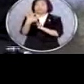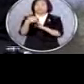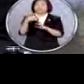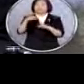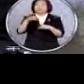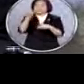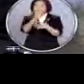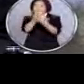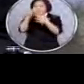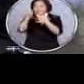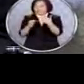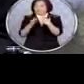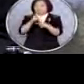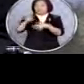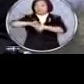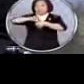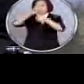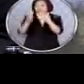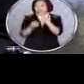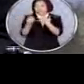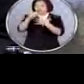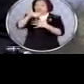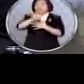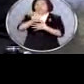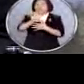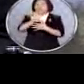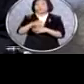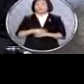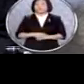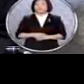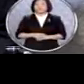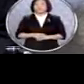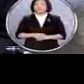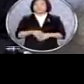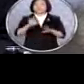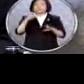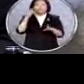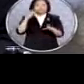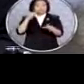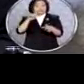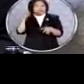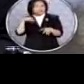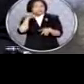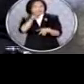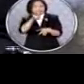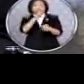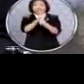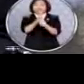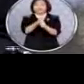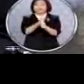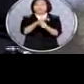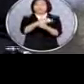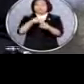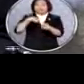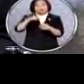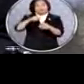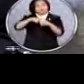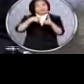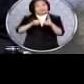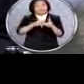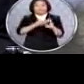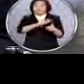够一次提高。这些都是看得出来，有一些人你给他工作，他也没有办法提高收入，因为他没有工作能力，你必